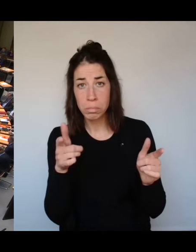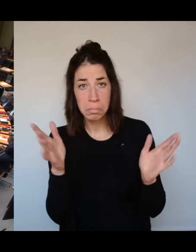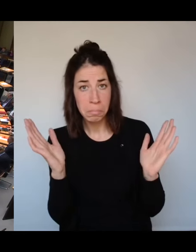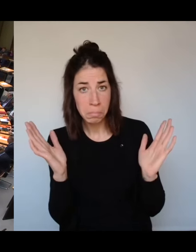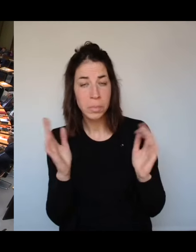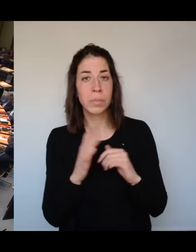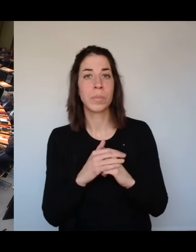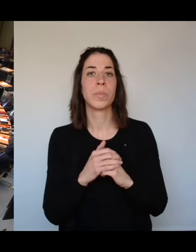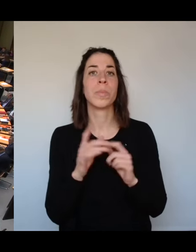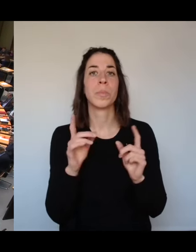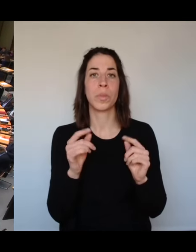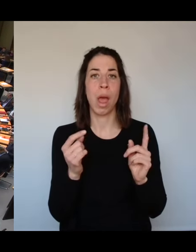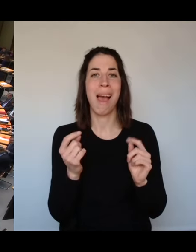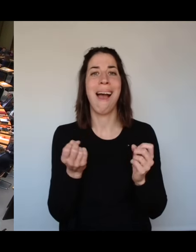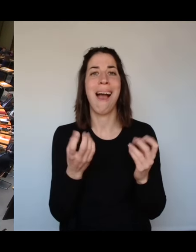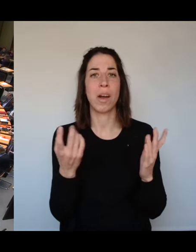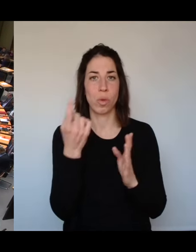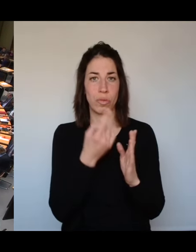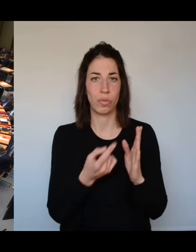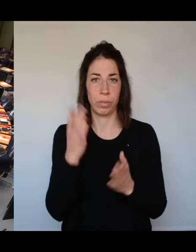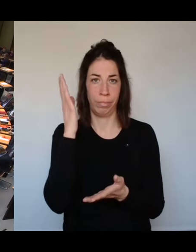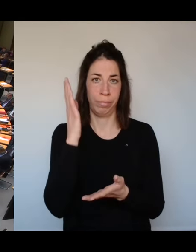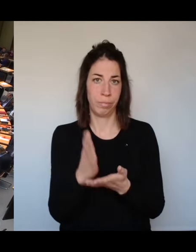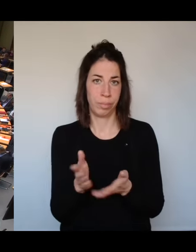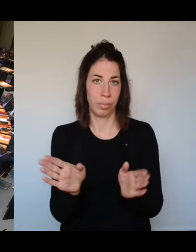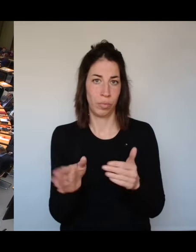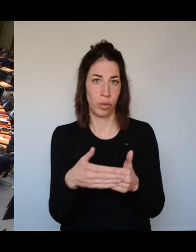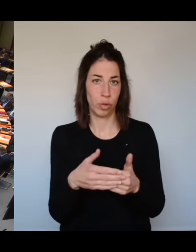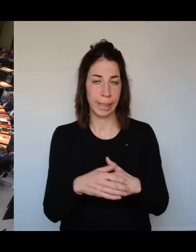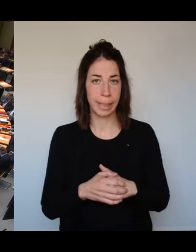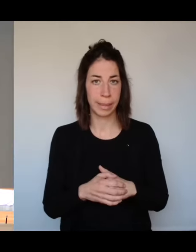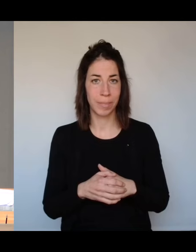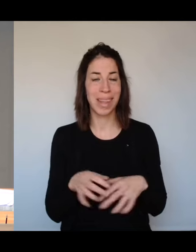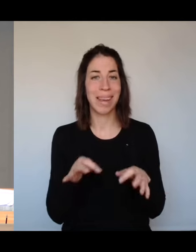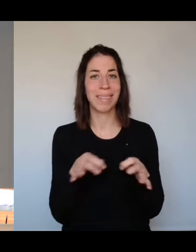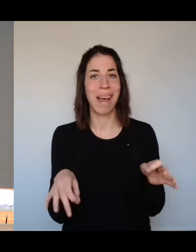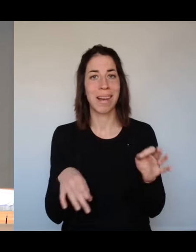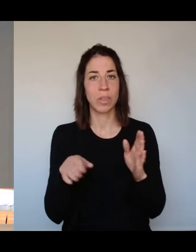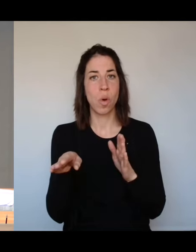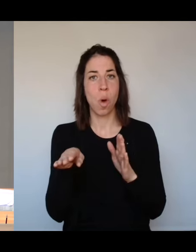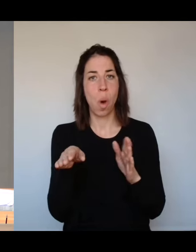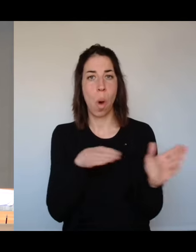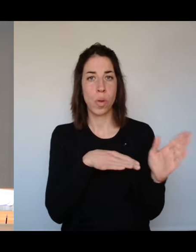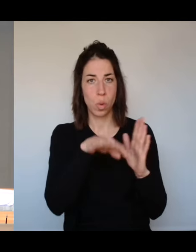Ich komme zum Tagesordnungspunkt 2 und rufe auf die Fragestunde.